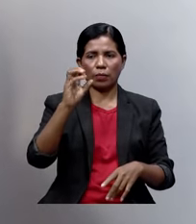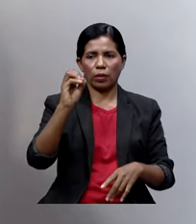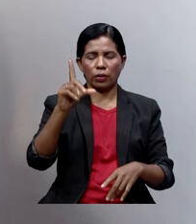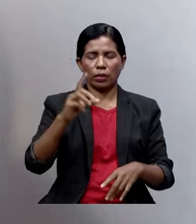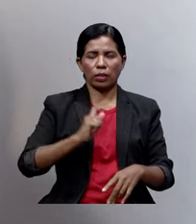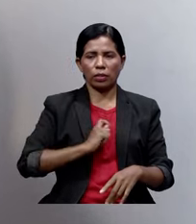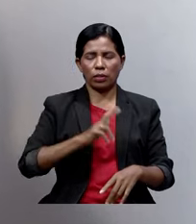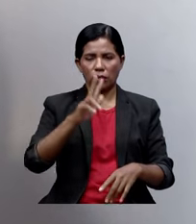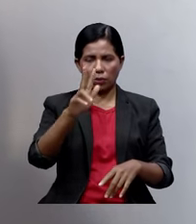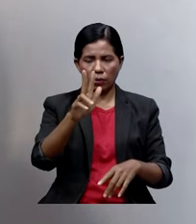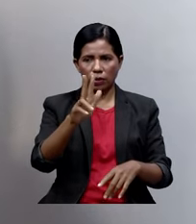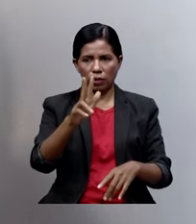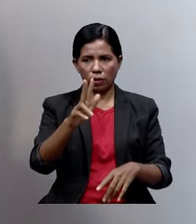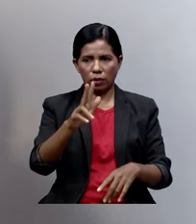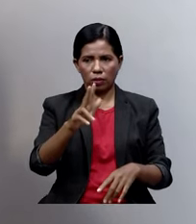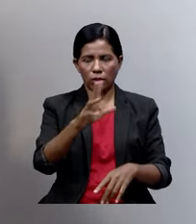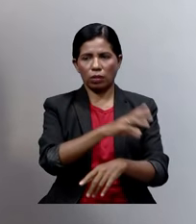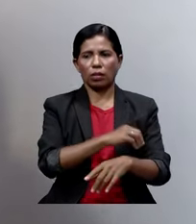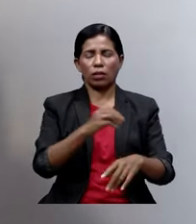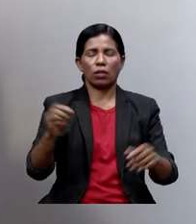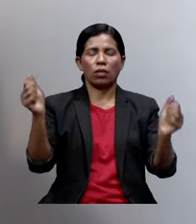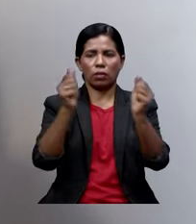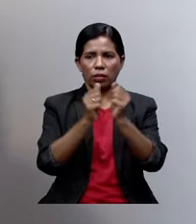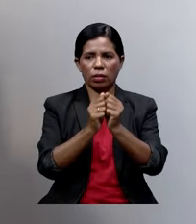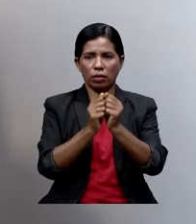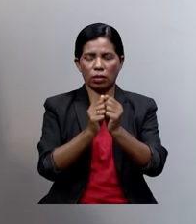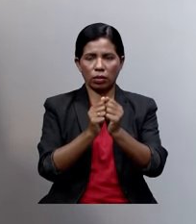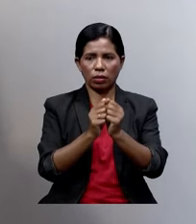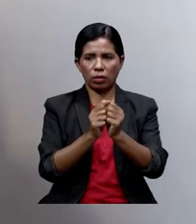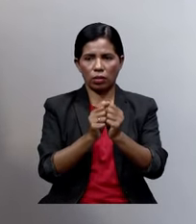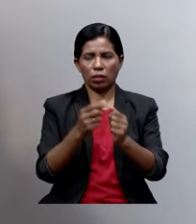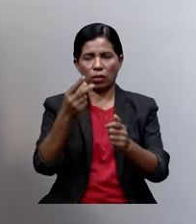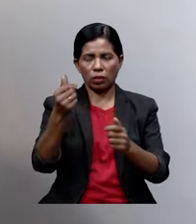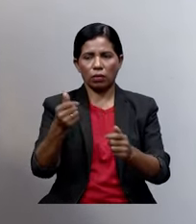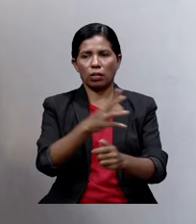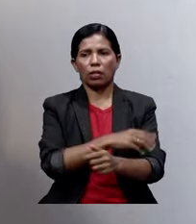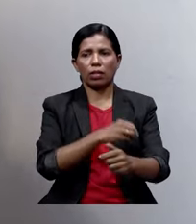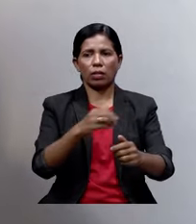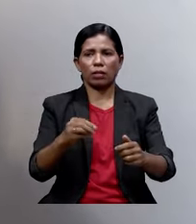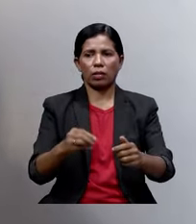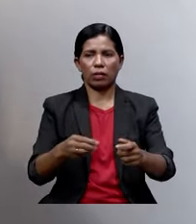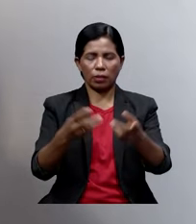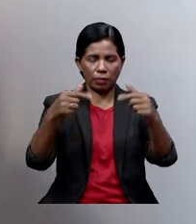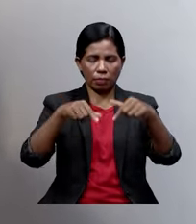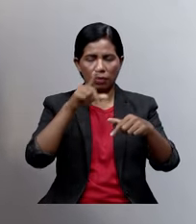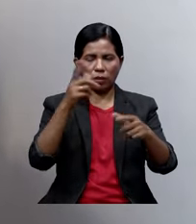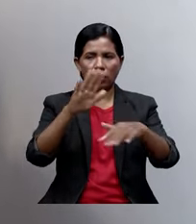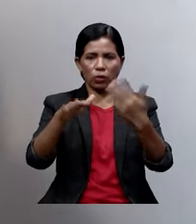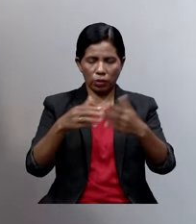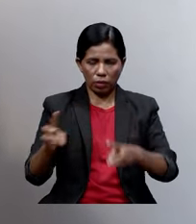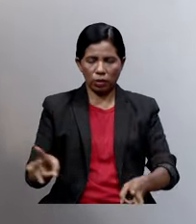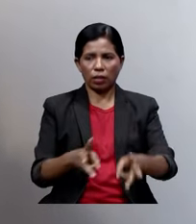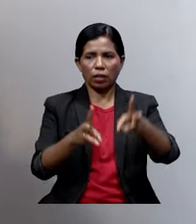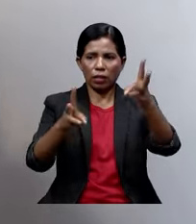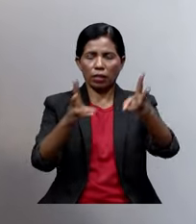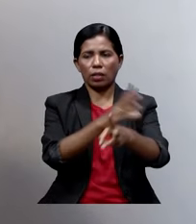Tasitolo o Campo Baru. Otang asa ituan tuan pantai kelapa manuan si rumah kemain ini. O dalang ini